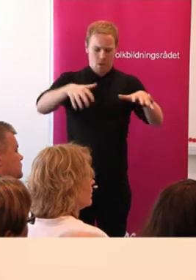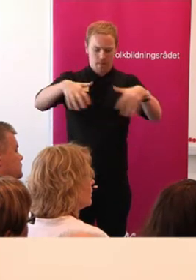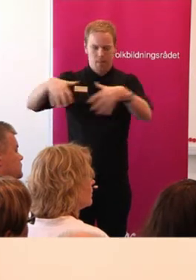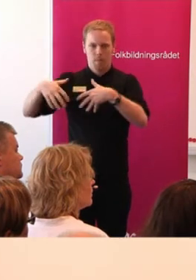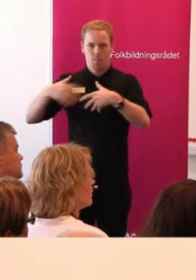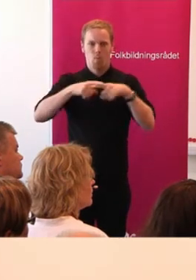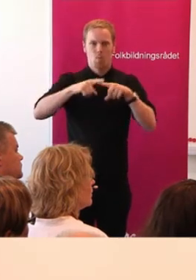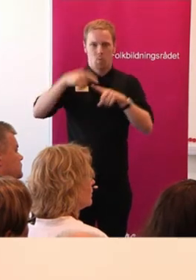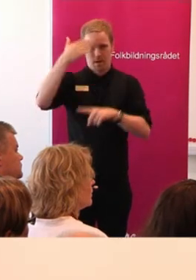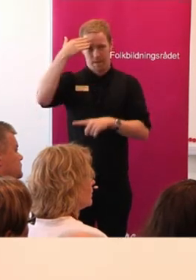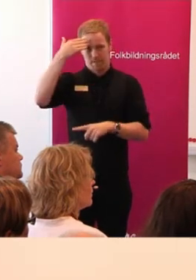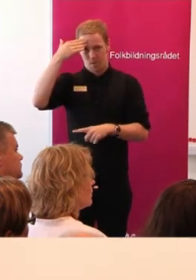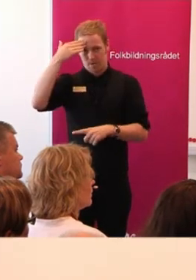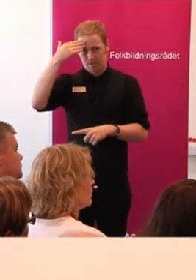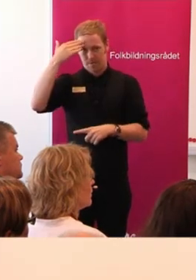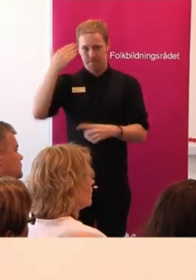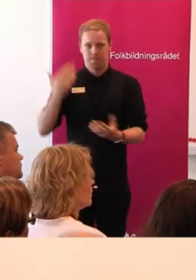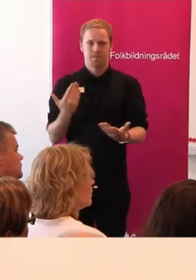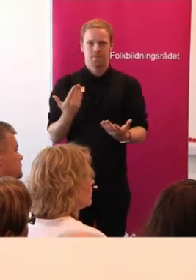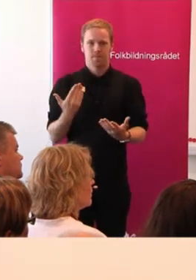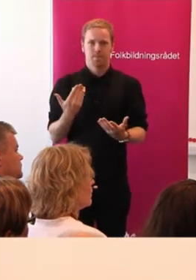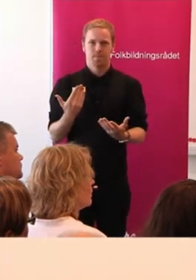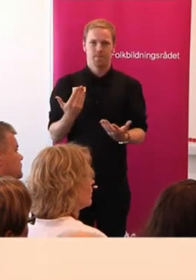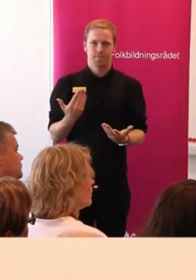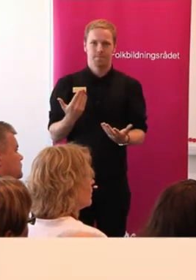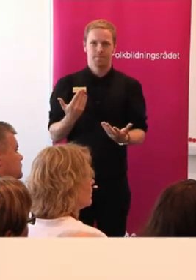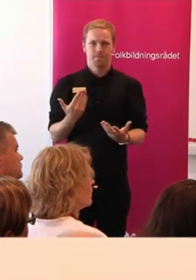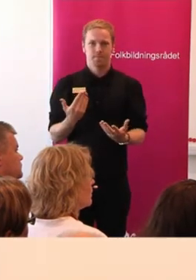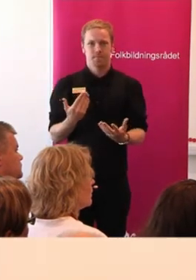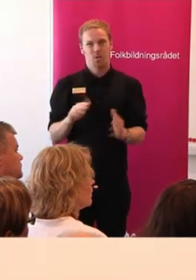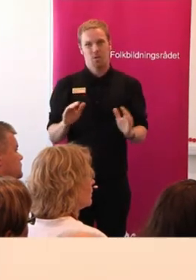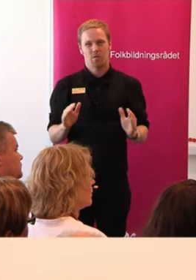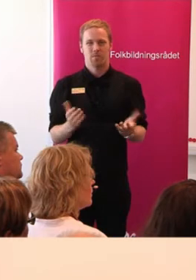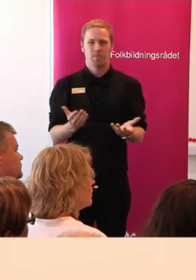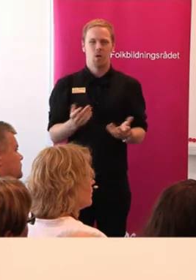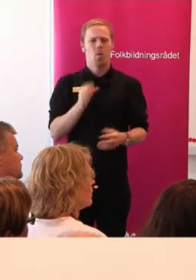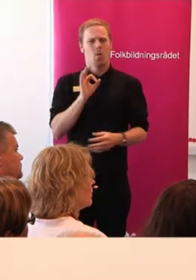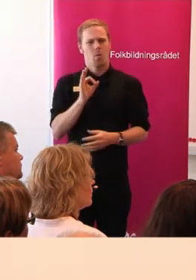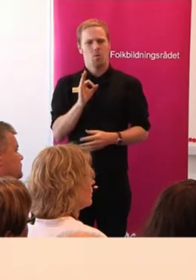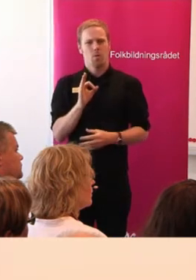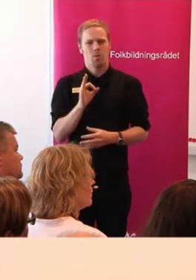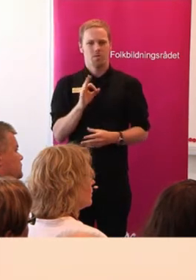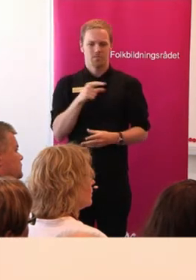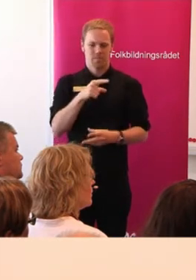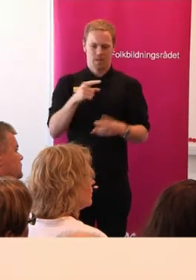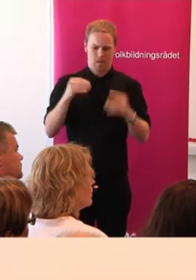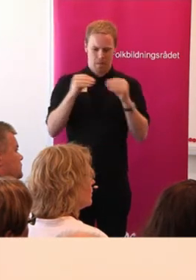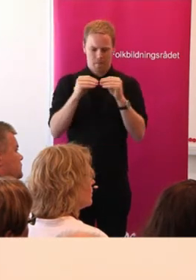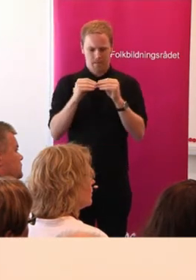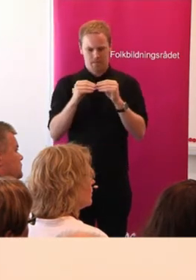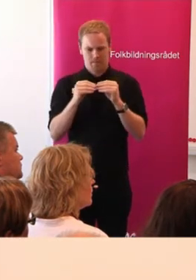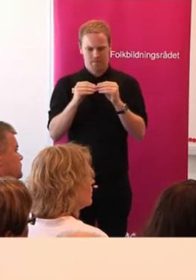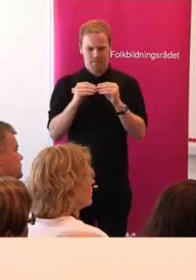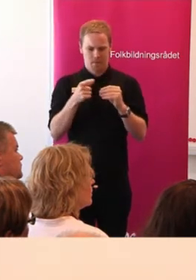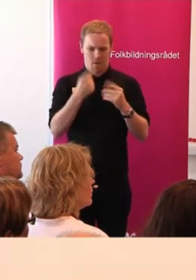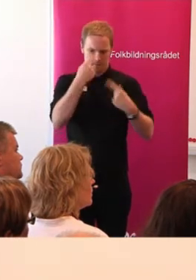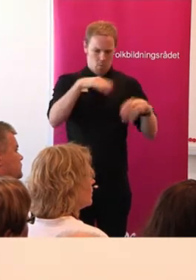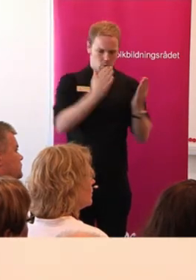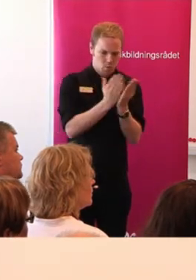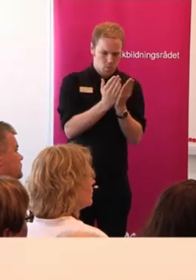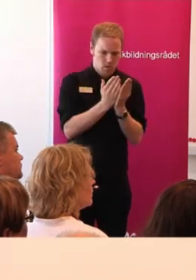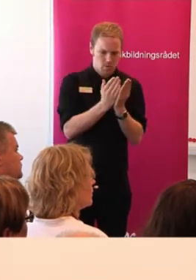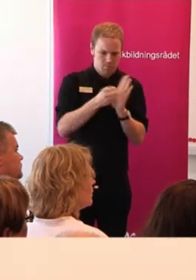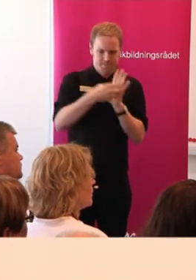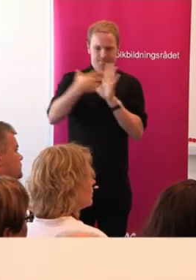kortsiktigt. Hur det liksom stämmer överens med att så småningom börja jobba.